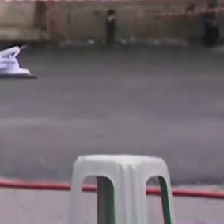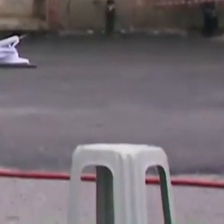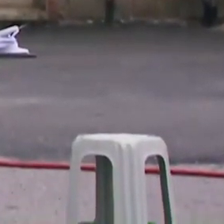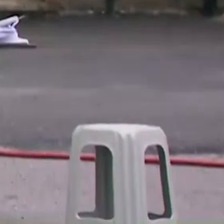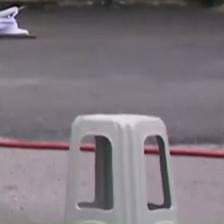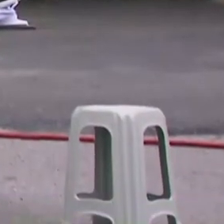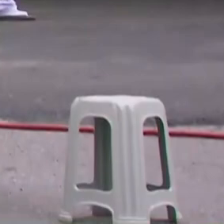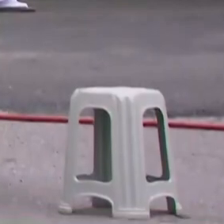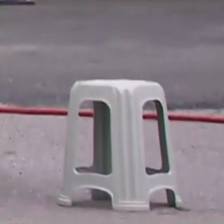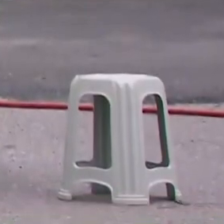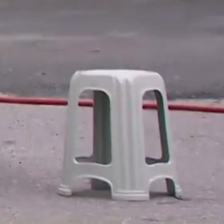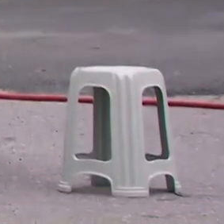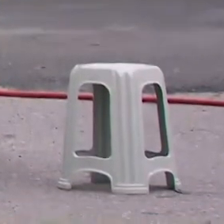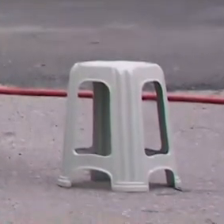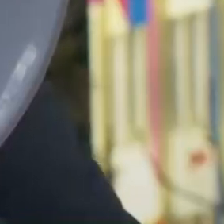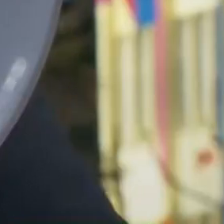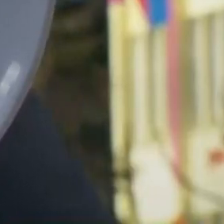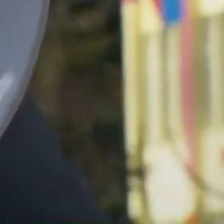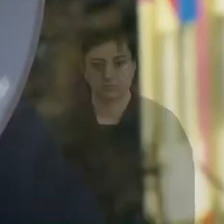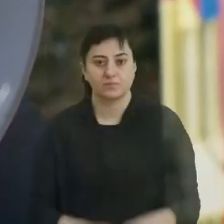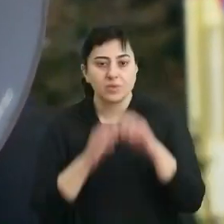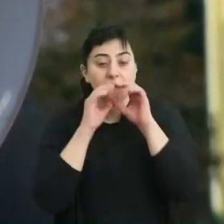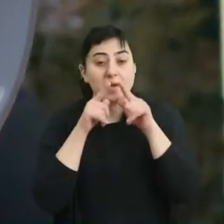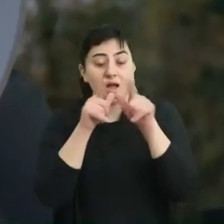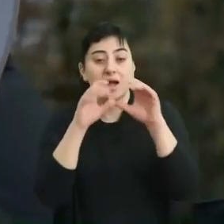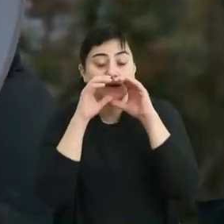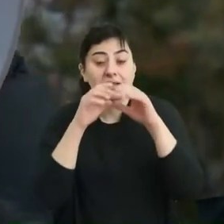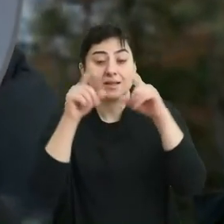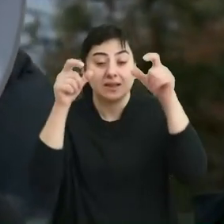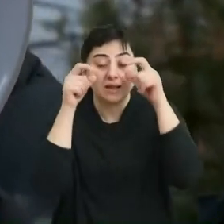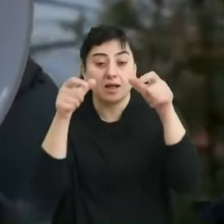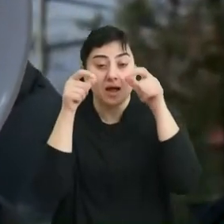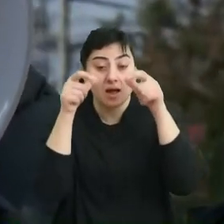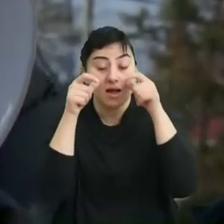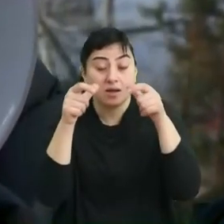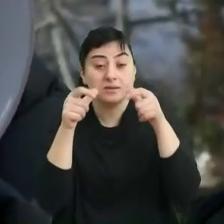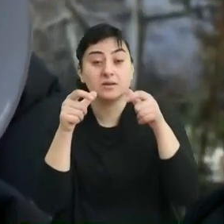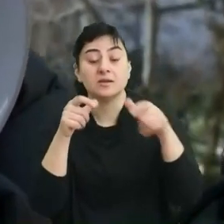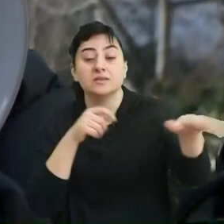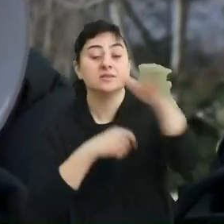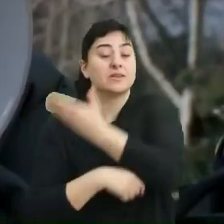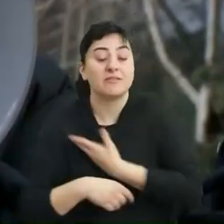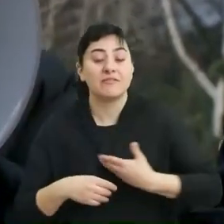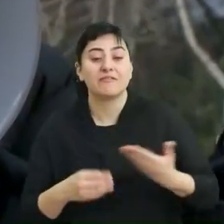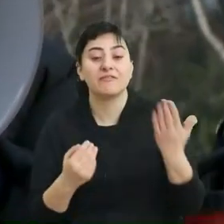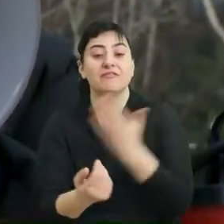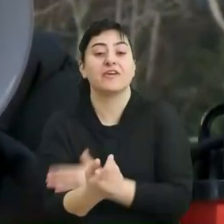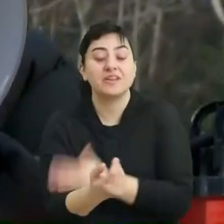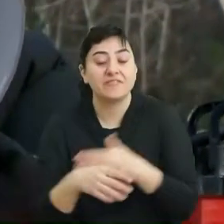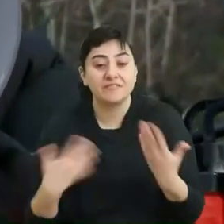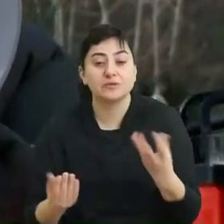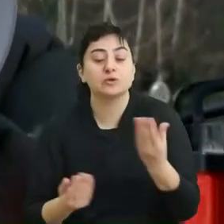binanın karşısında Şükrü kafasında baretle. Dikkat! Dikkat! Sevgili vatandaşlar ve çok